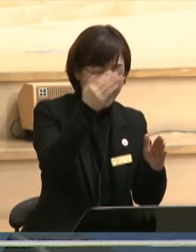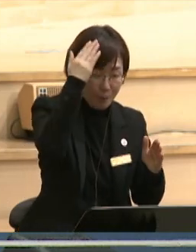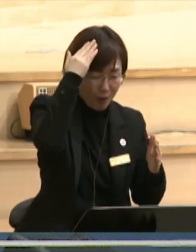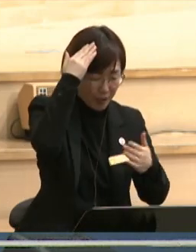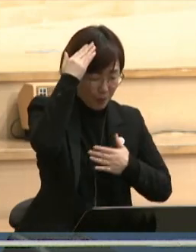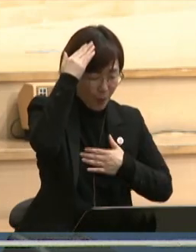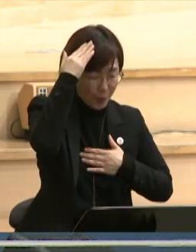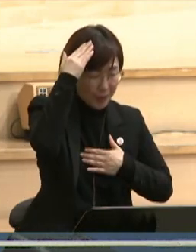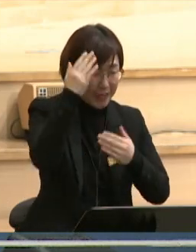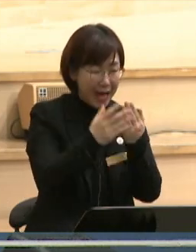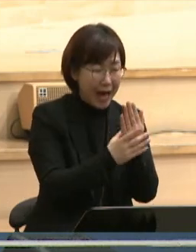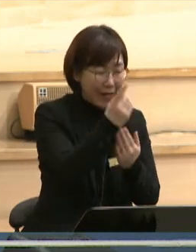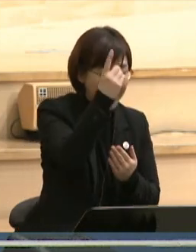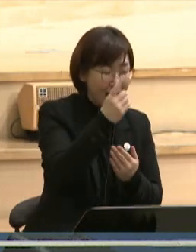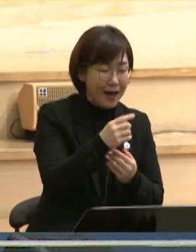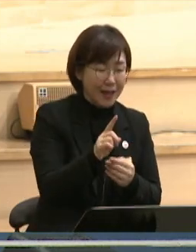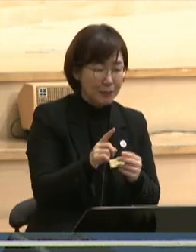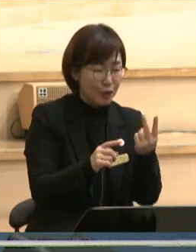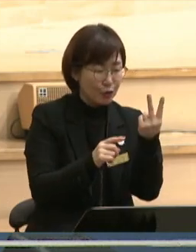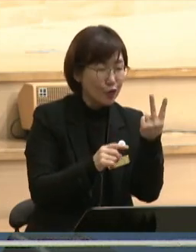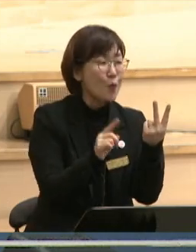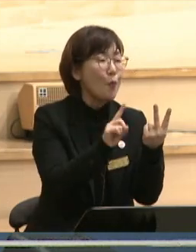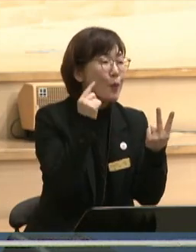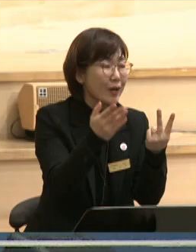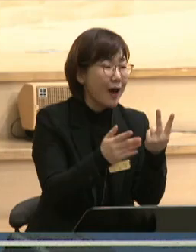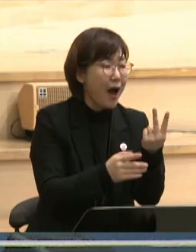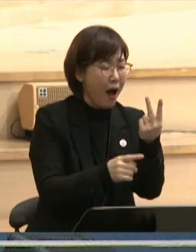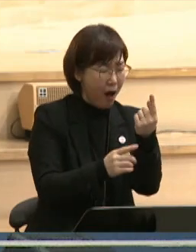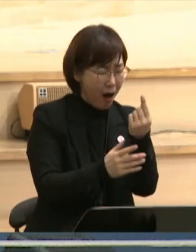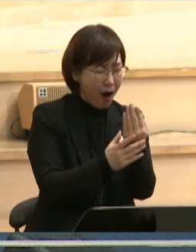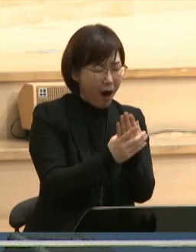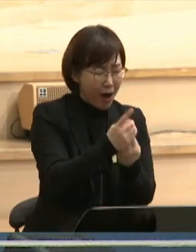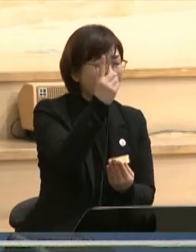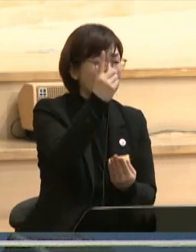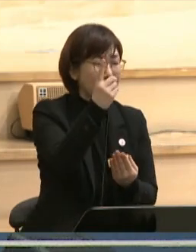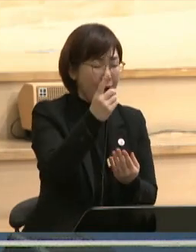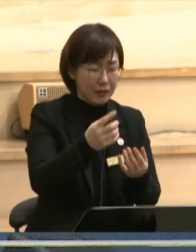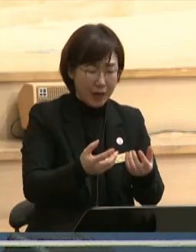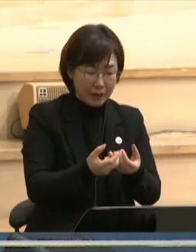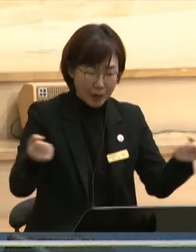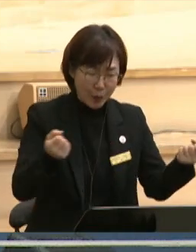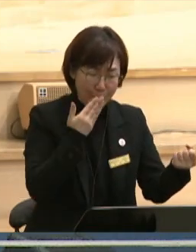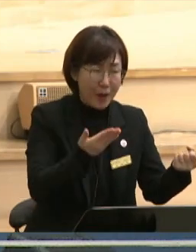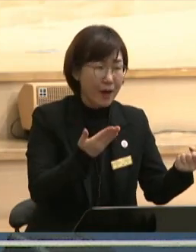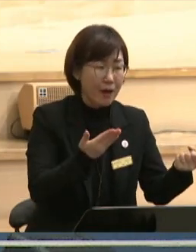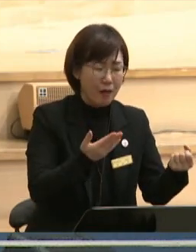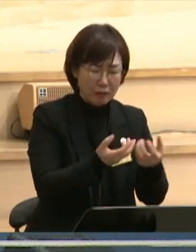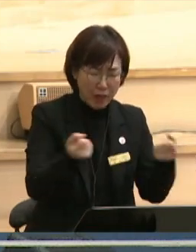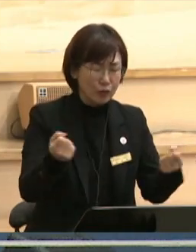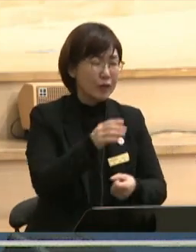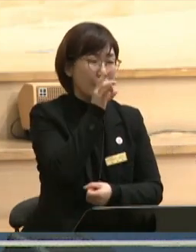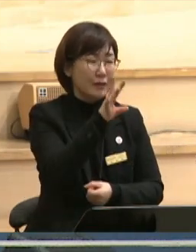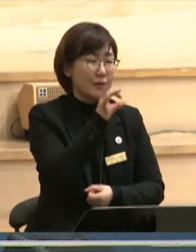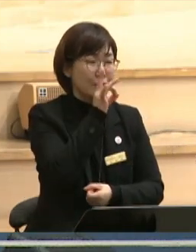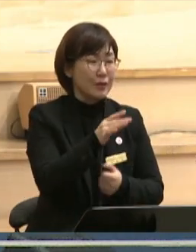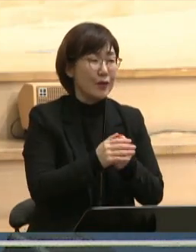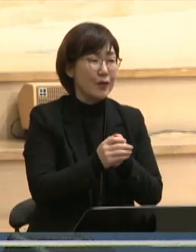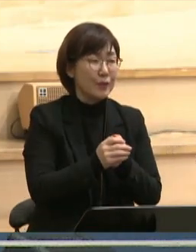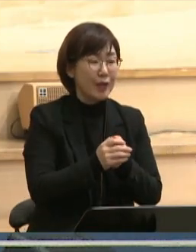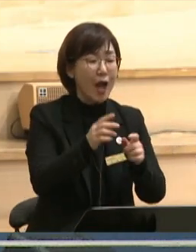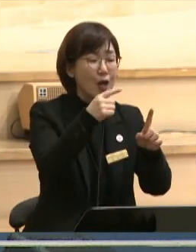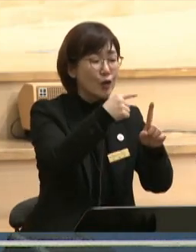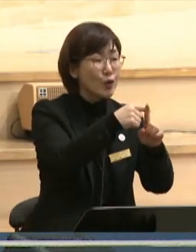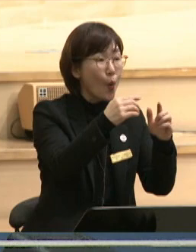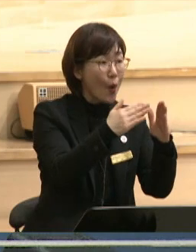아니면 둘이에요 한 몸입니다 나눌 수 있습니까 없습니까 없습니다 교회는